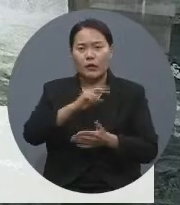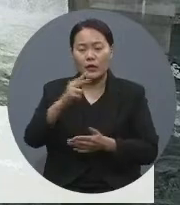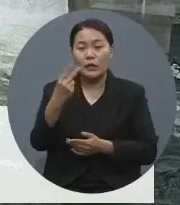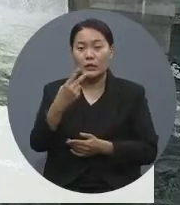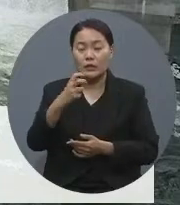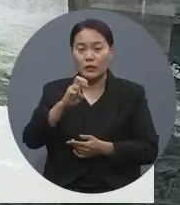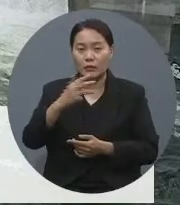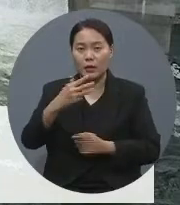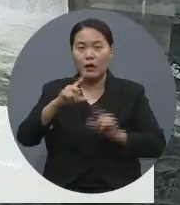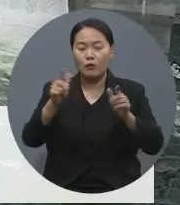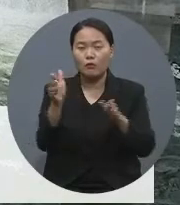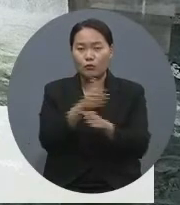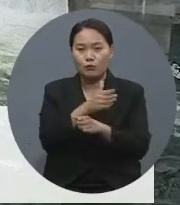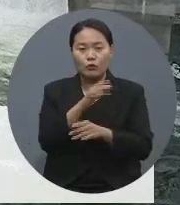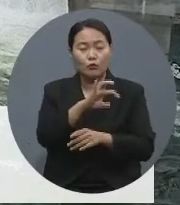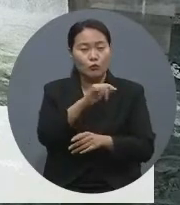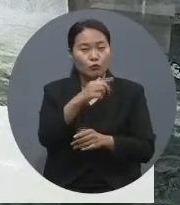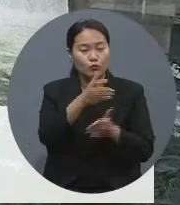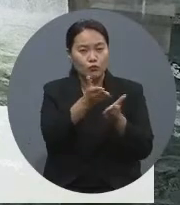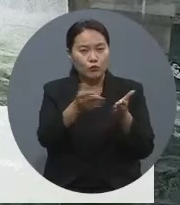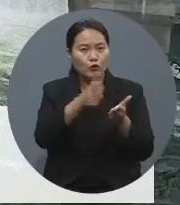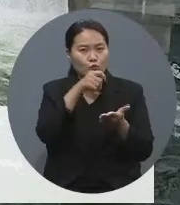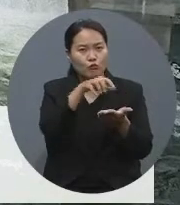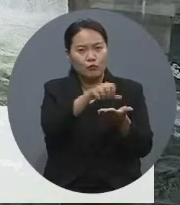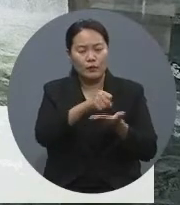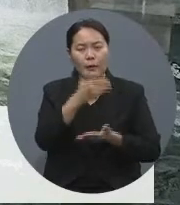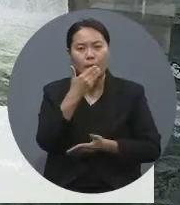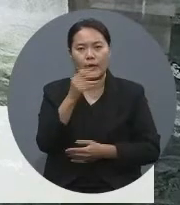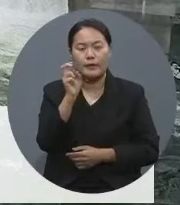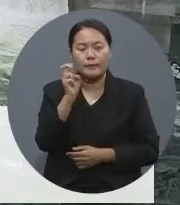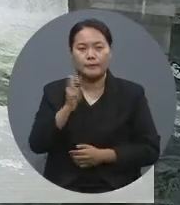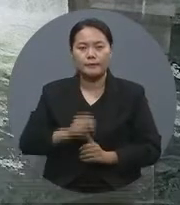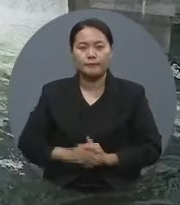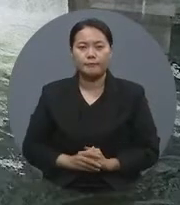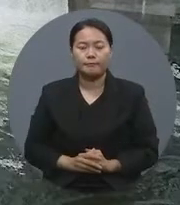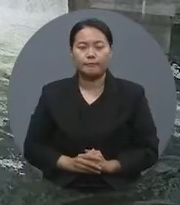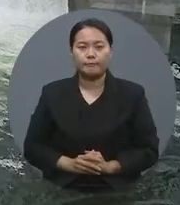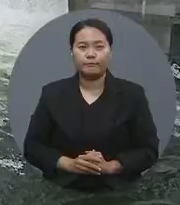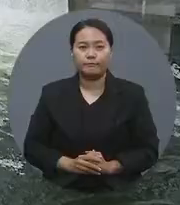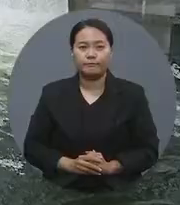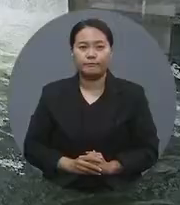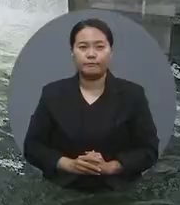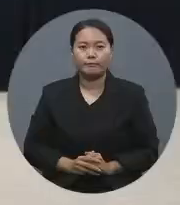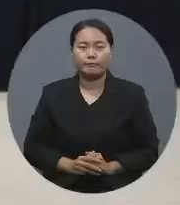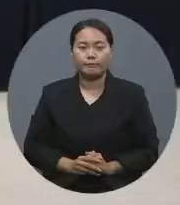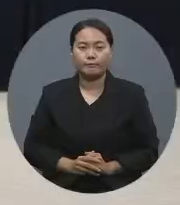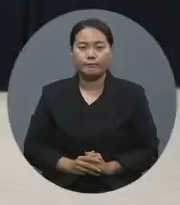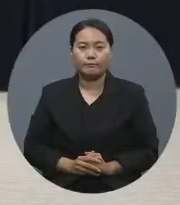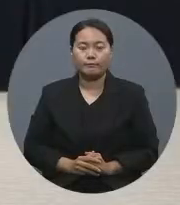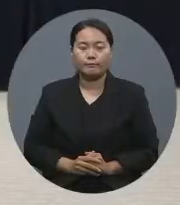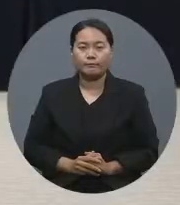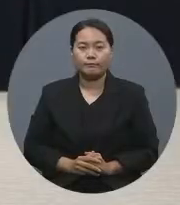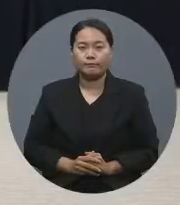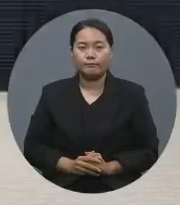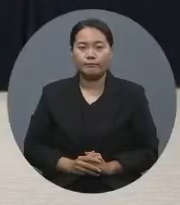빠르면 2028년부터 운문댐물 공급이 가능할 전망입니다. 최지호 기자입니다.